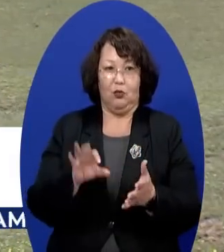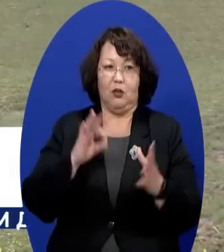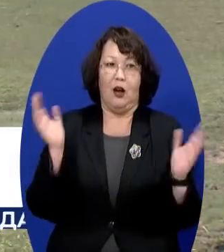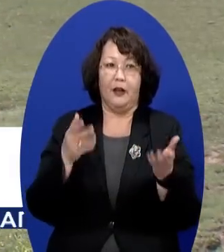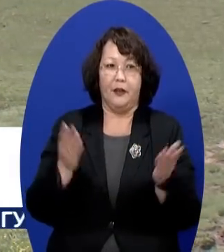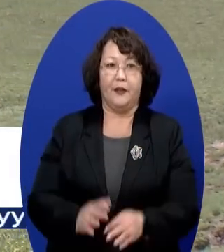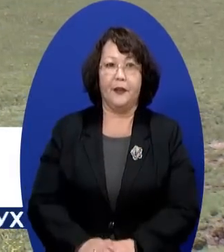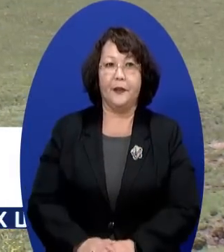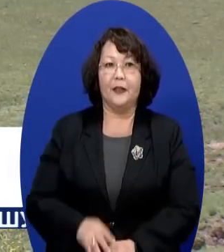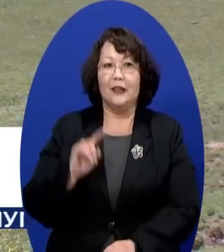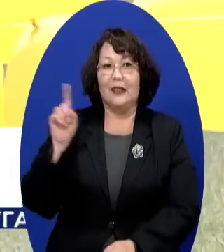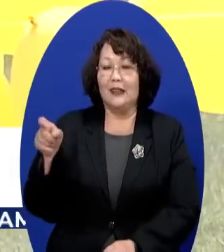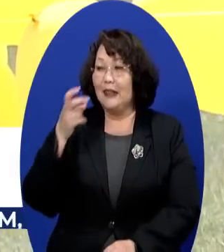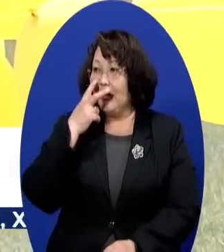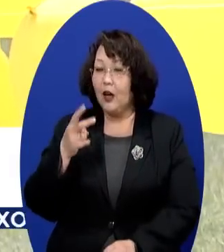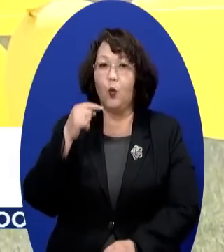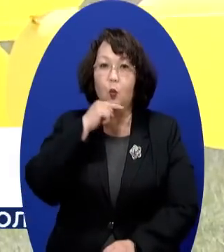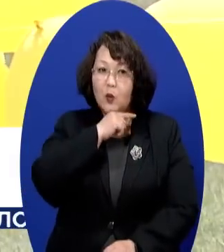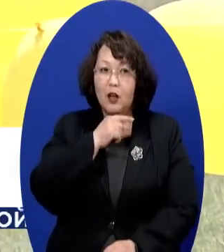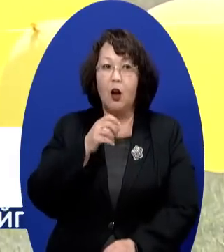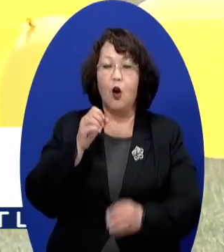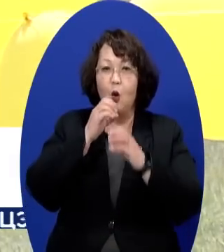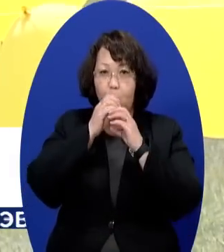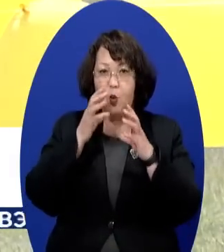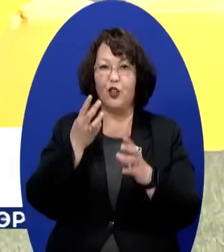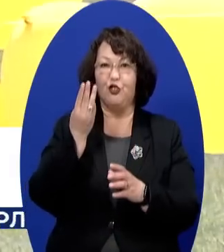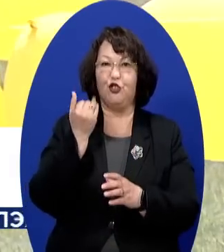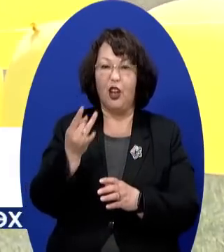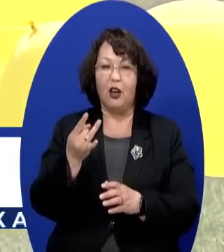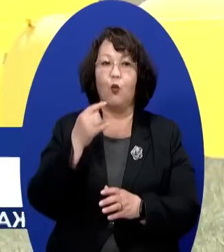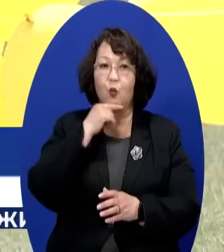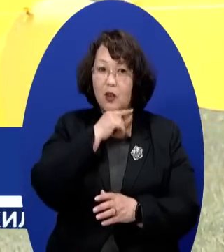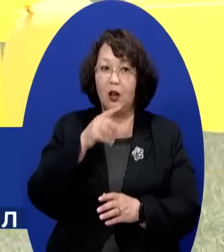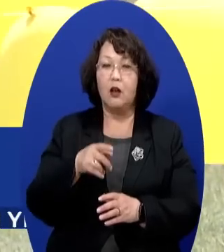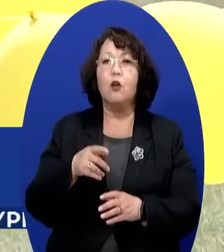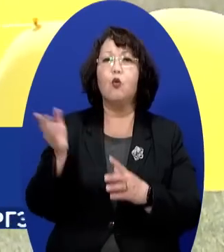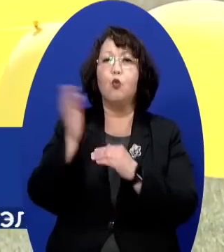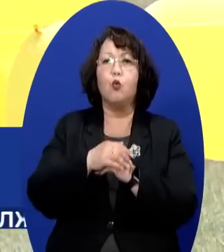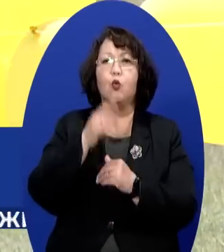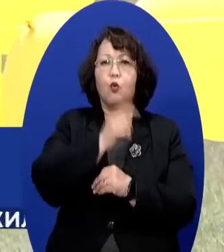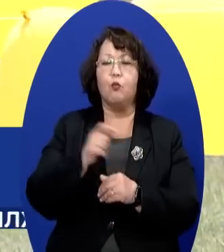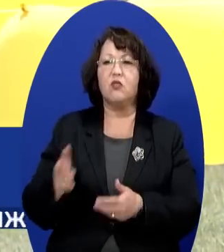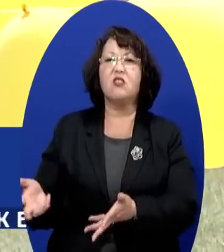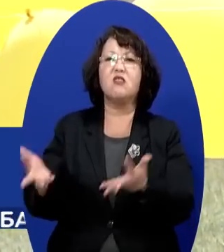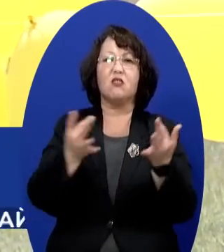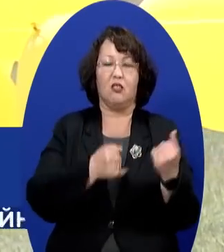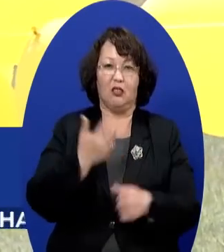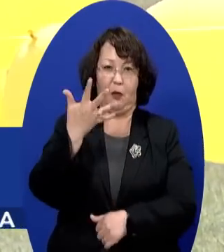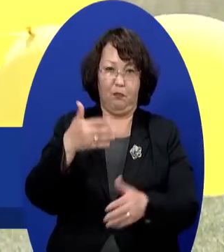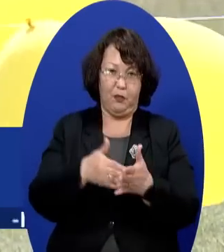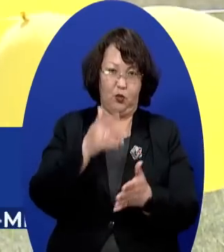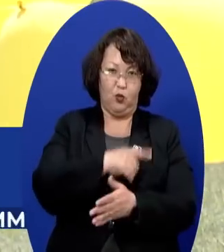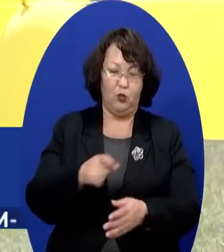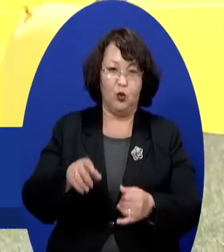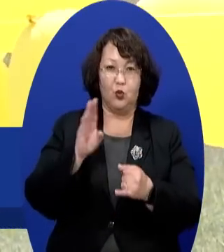Эрхэм үзэгчдээ, миний ард харагдаж байгаа улаан шаар бүхэн зам тээврийн ослоор амь өргөцсөн хүмүүсийг илэрхийлж байгаа. Миний ард 5,000 улаан шаар байна. Сүүлийн